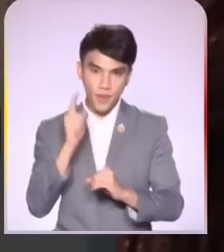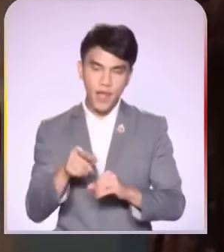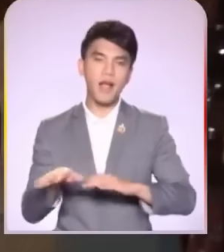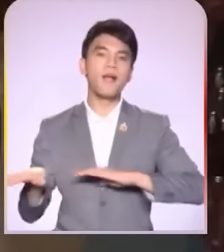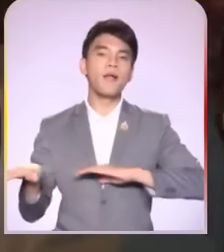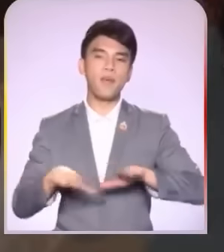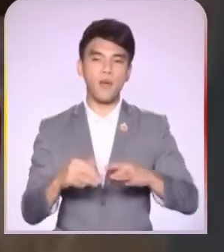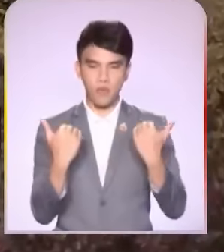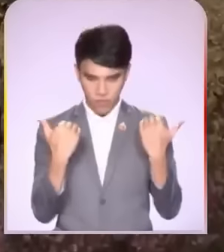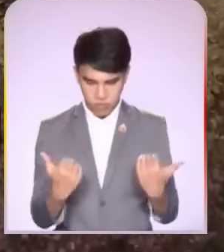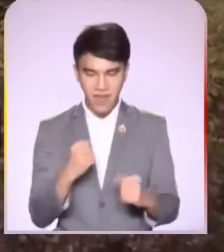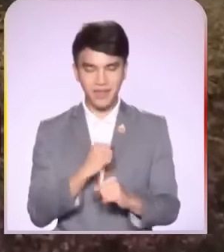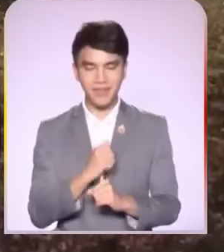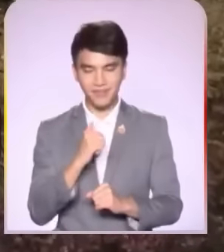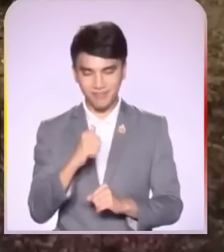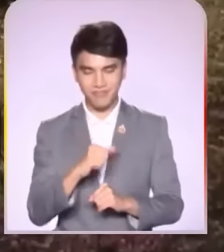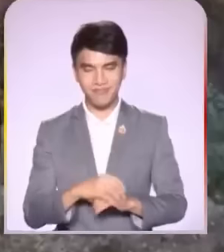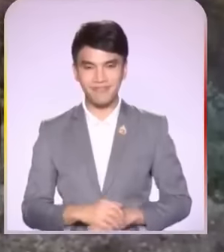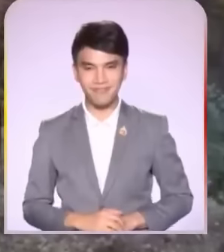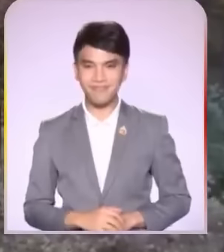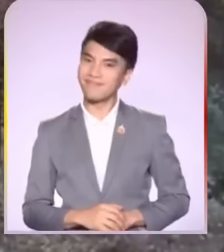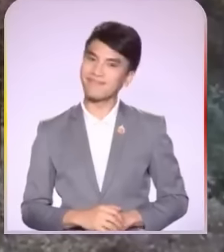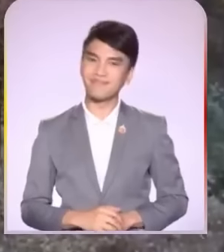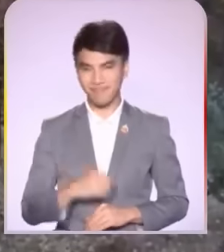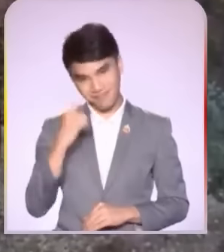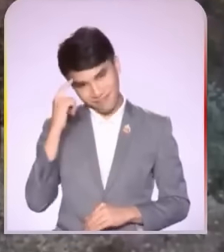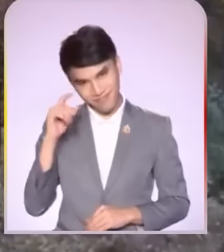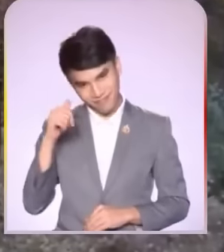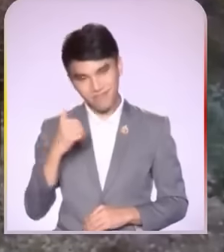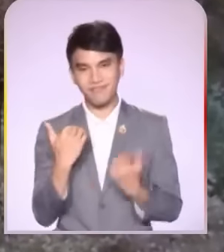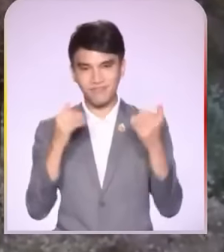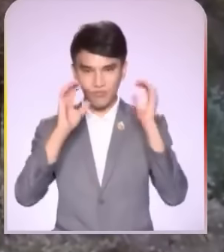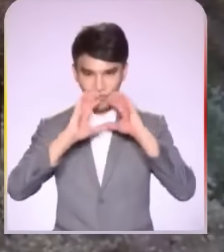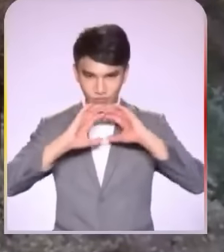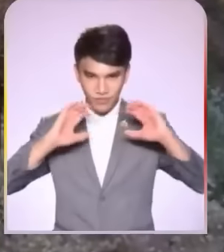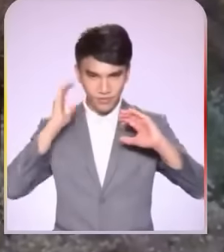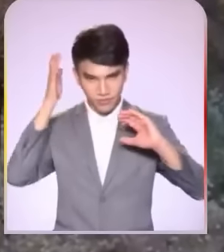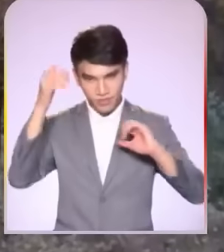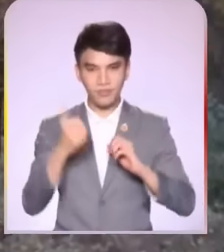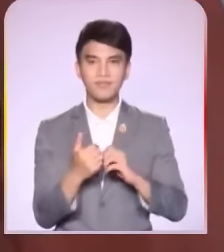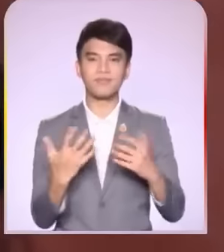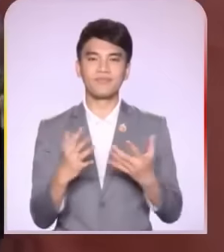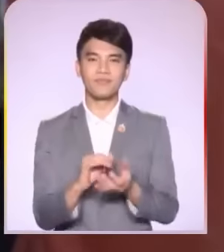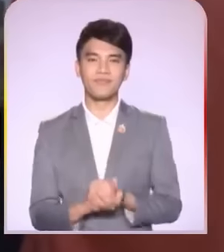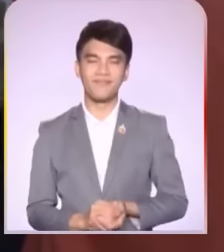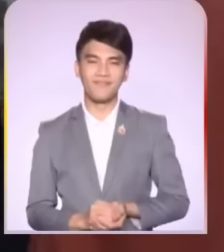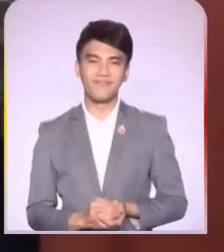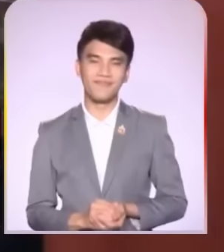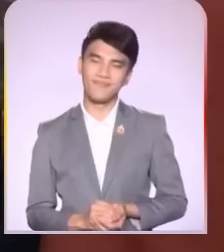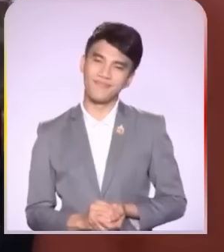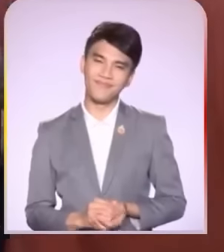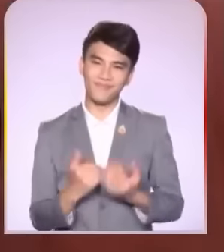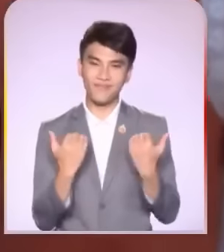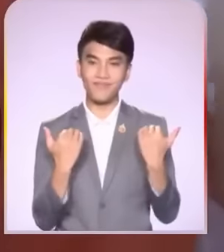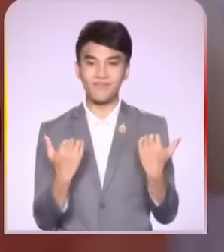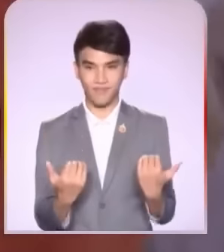ความพร้อมนะดำเนินการได้ทันทีด้วยอ้าวททรับลูกแบบนี้แล้วอย ู ่ที่ภาครัฐแล้วเนี่ยแหละค่ะว่าจะยังไงต่อ แสด